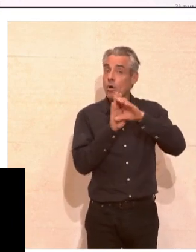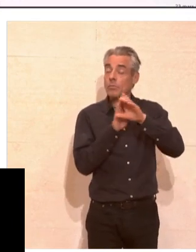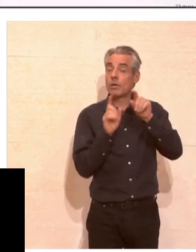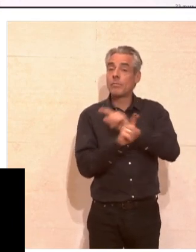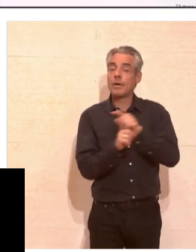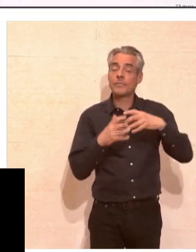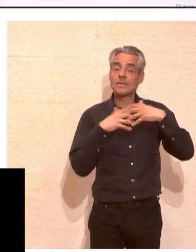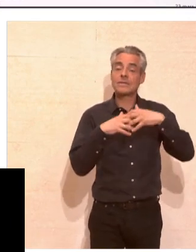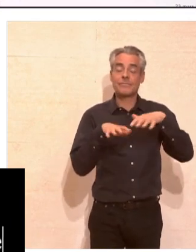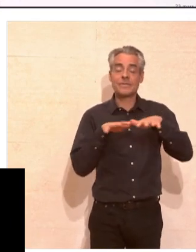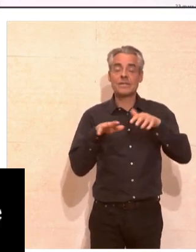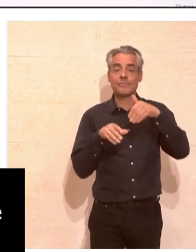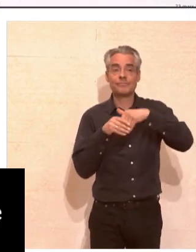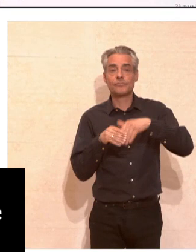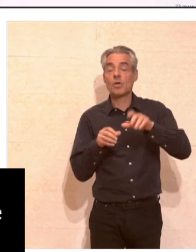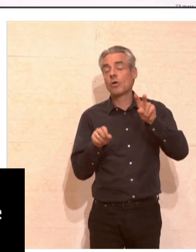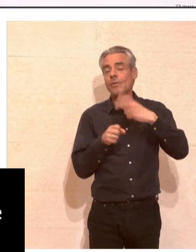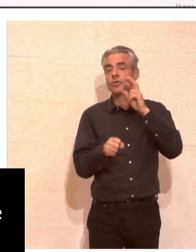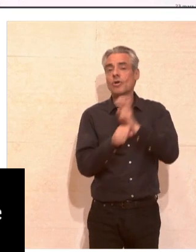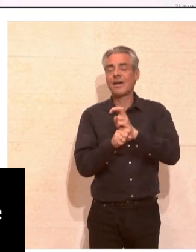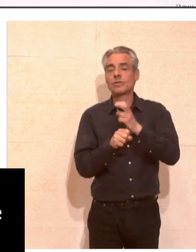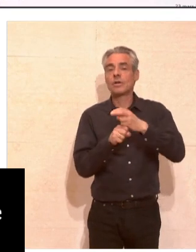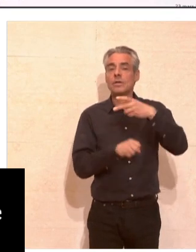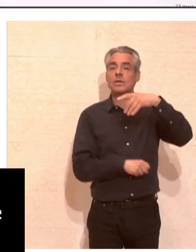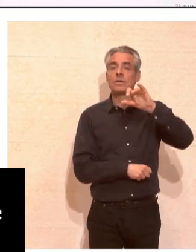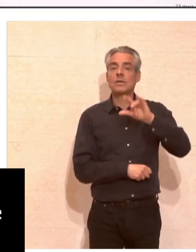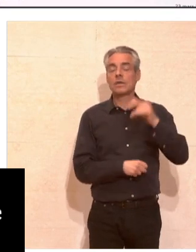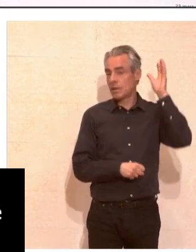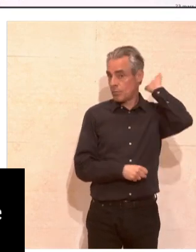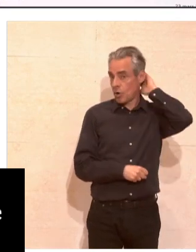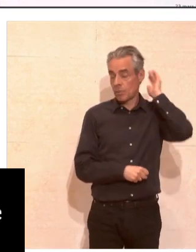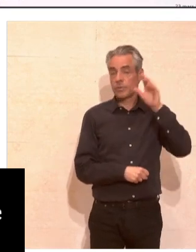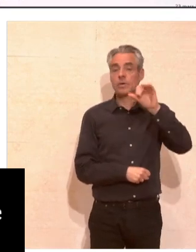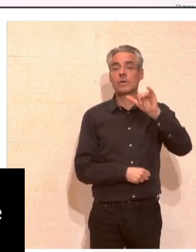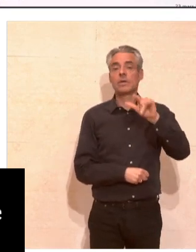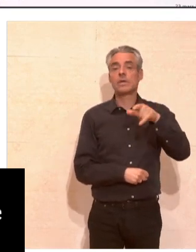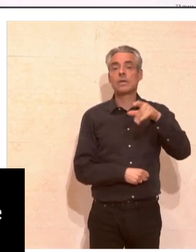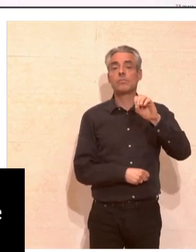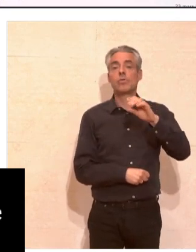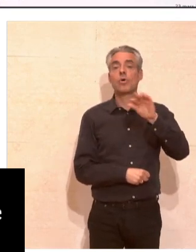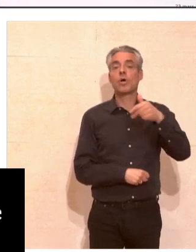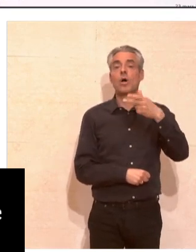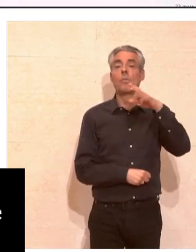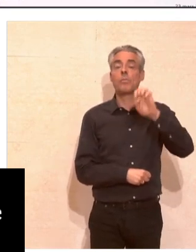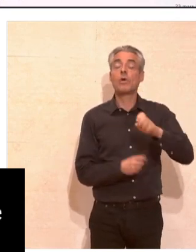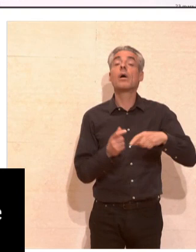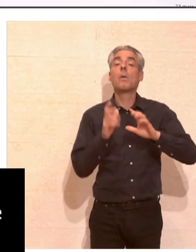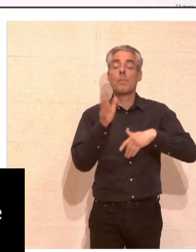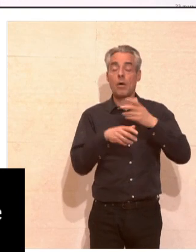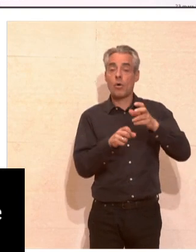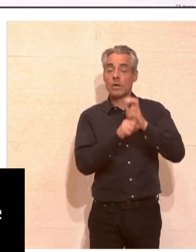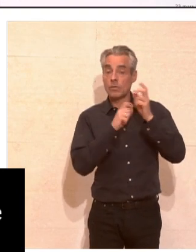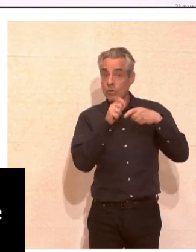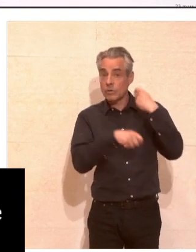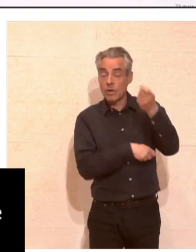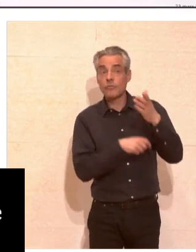l'encode dans ce système de stockage qui est l'hippocampe. Et puis ensuite, on va la consolider à long terme. Et puis après, pour le